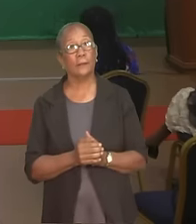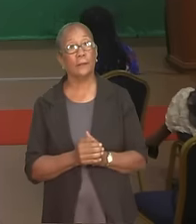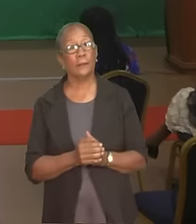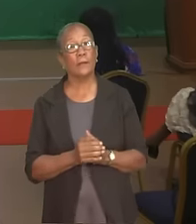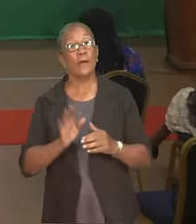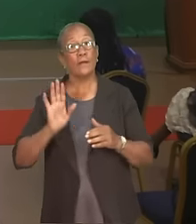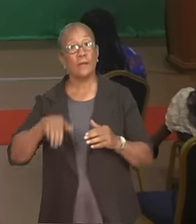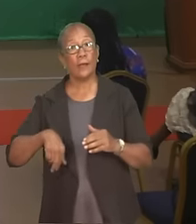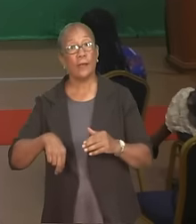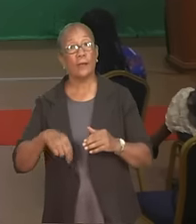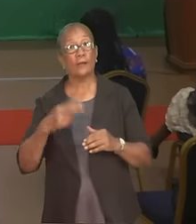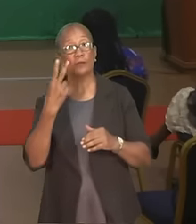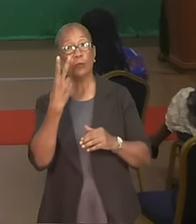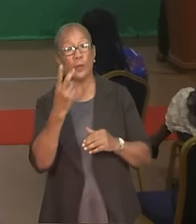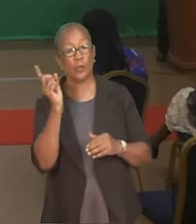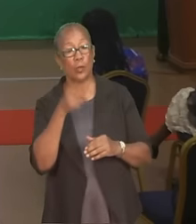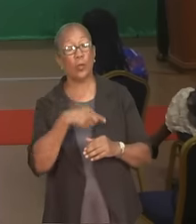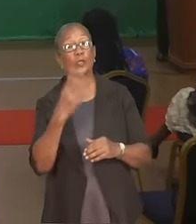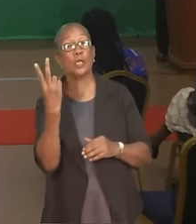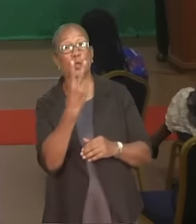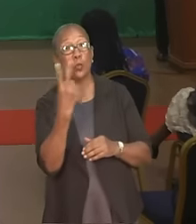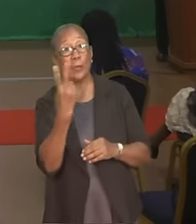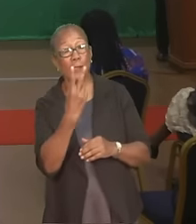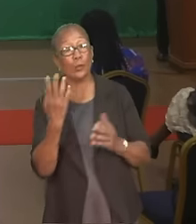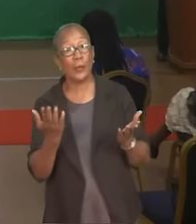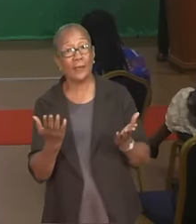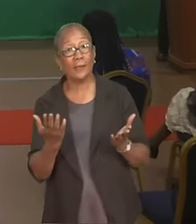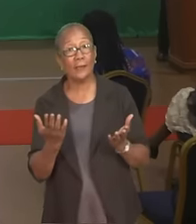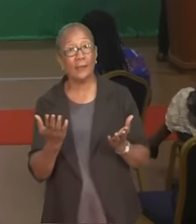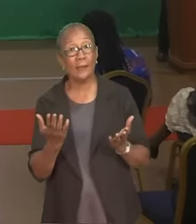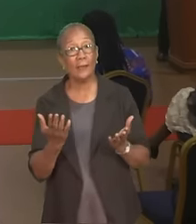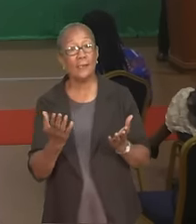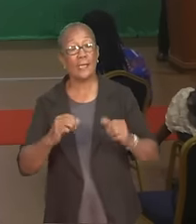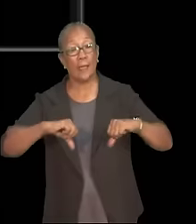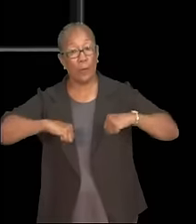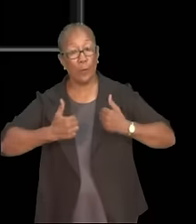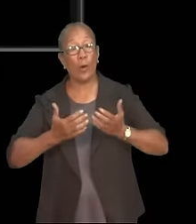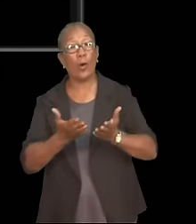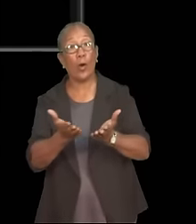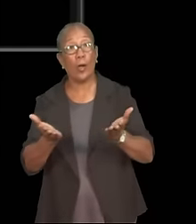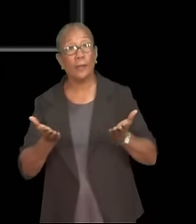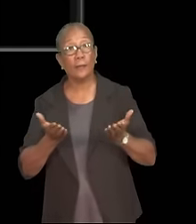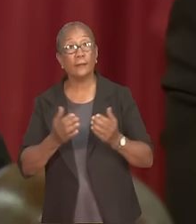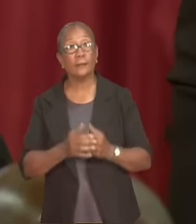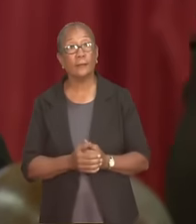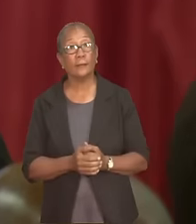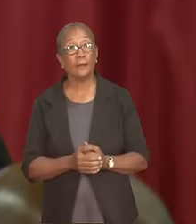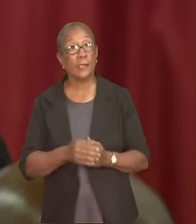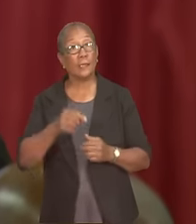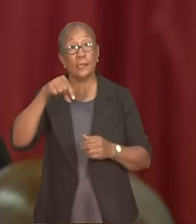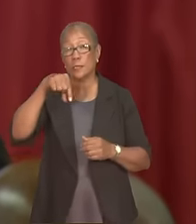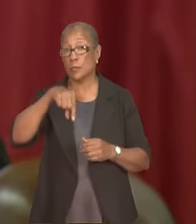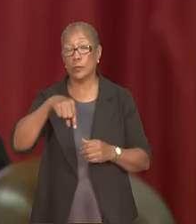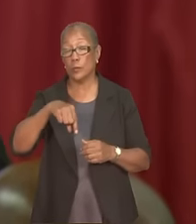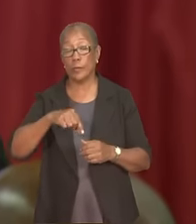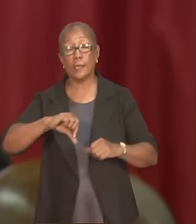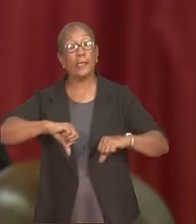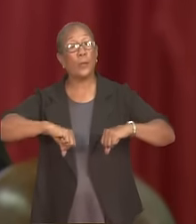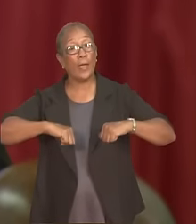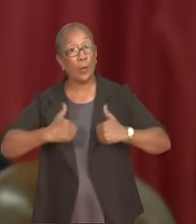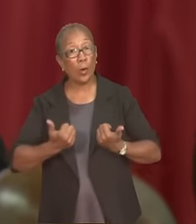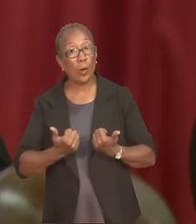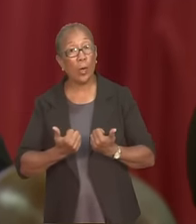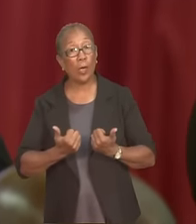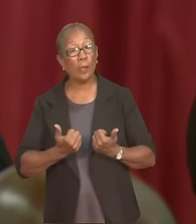sinds 2022 zijn aangevangen. Dus het is niet nu dat we begonnen zijn